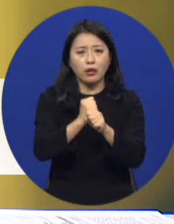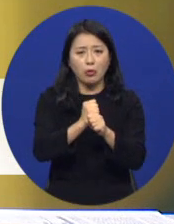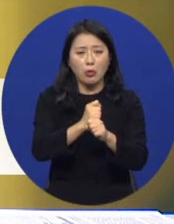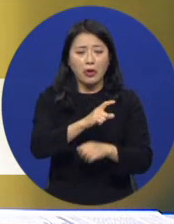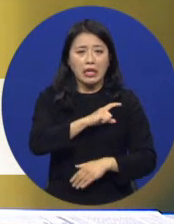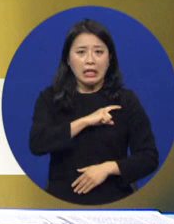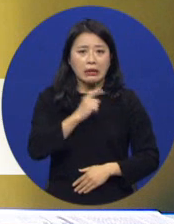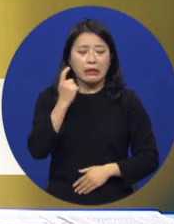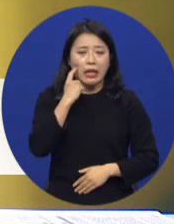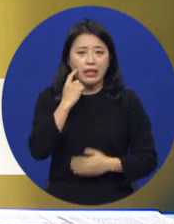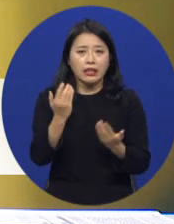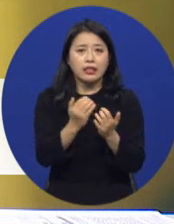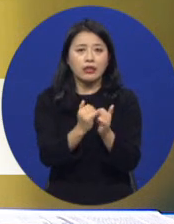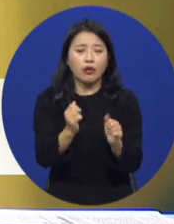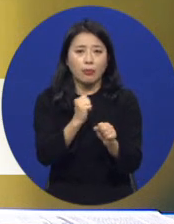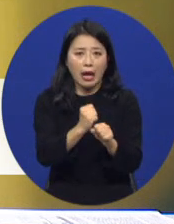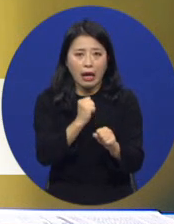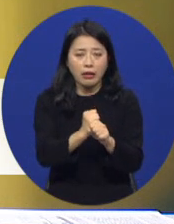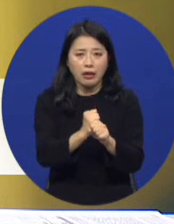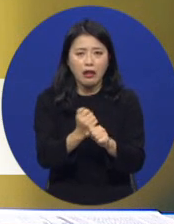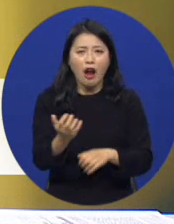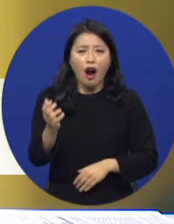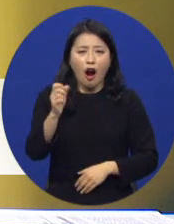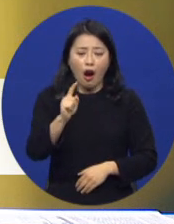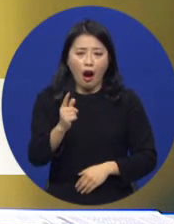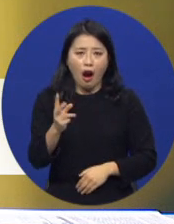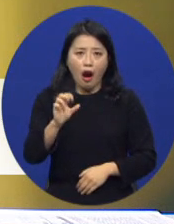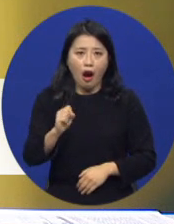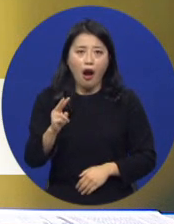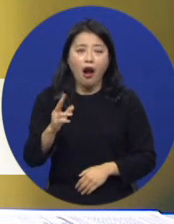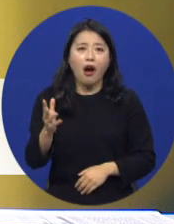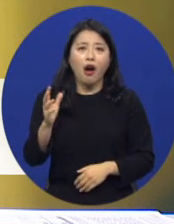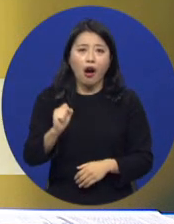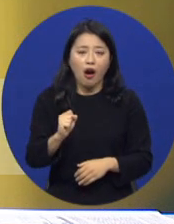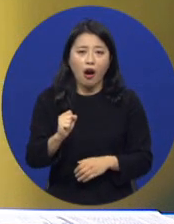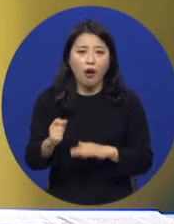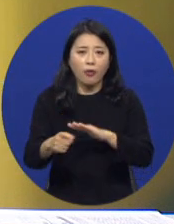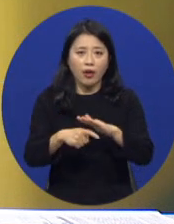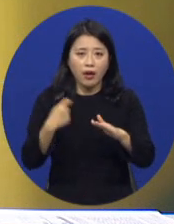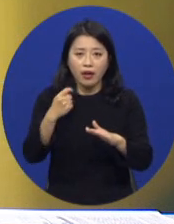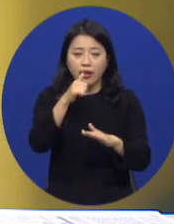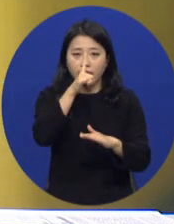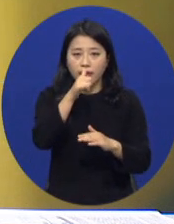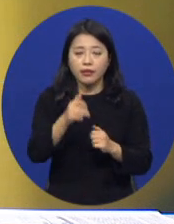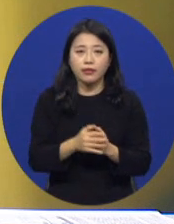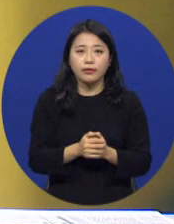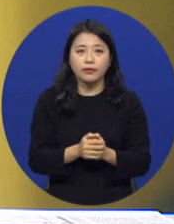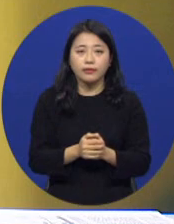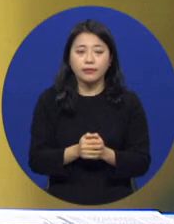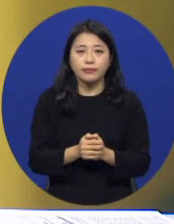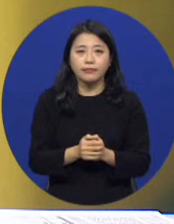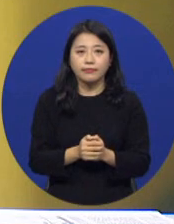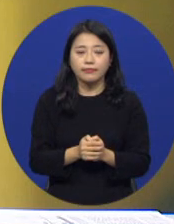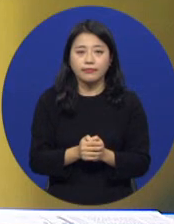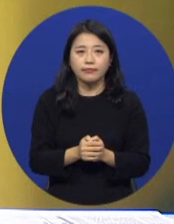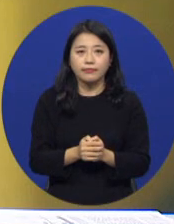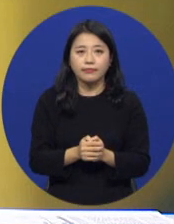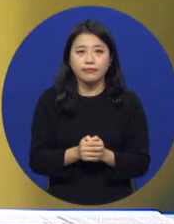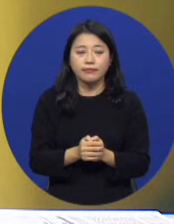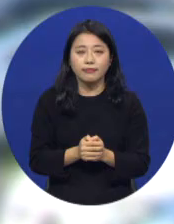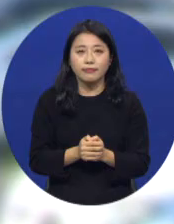직원을 내세워 수억원대 보조금을 가로채는 것으로 드러났습니다 자세한 소식 김하은 기자입니다